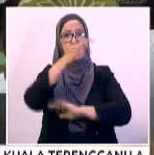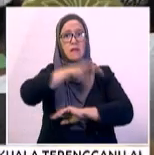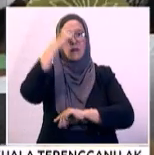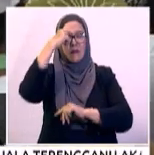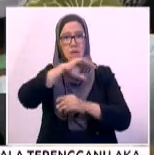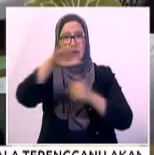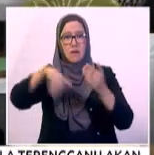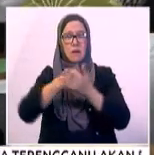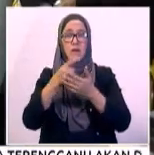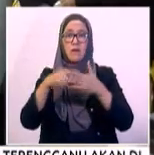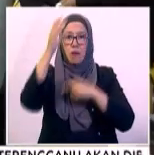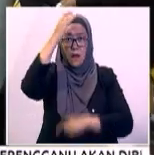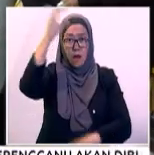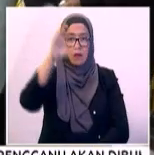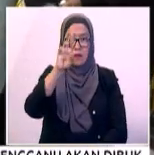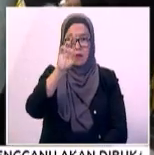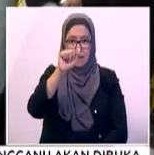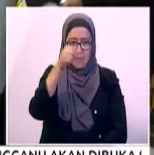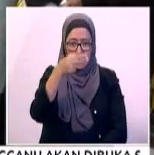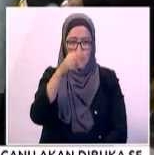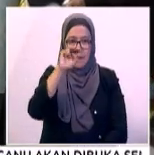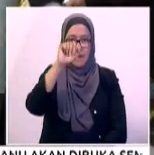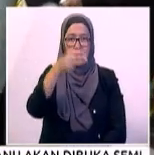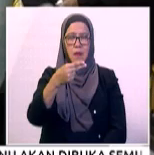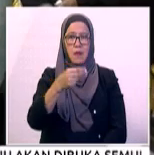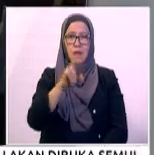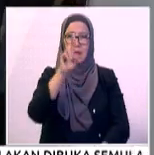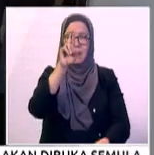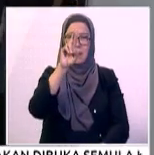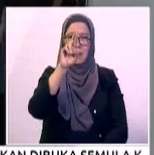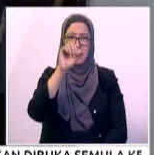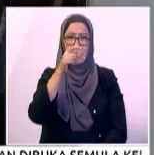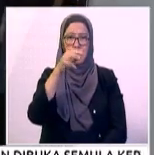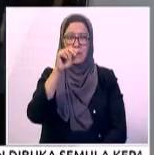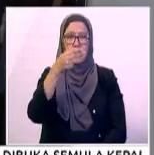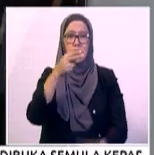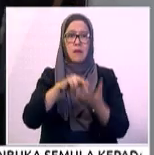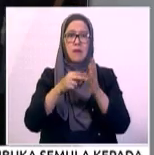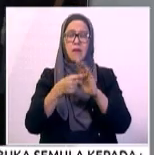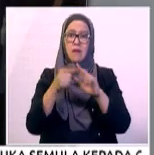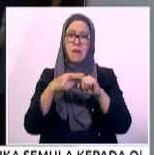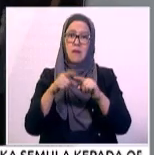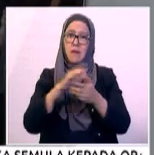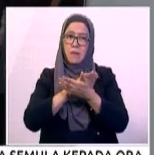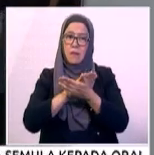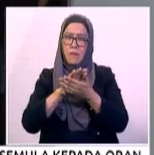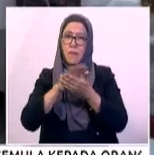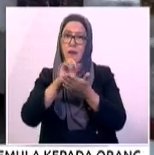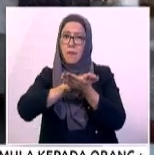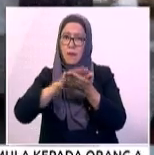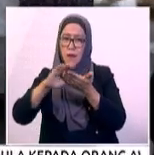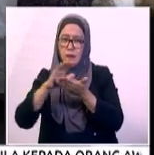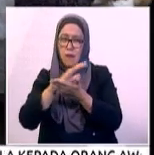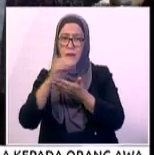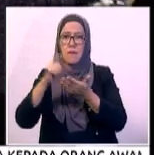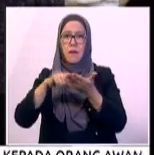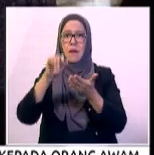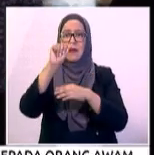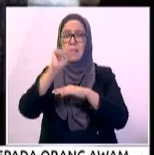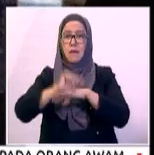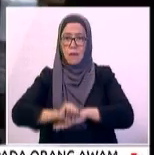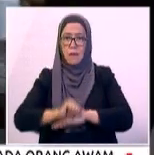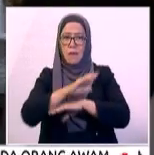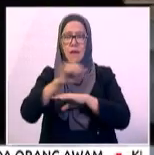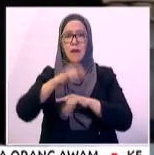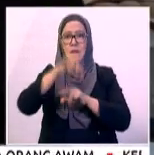mewakili ramah, A mewakili aman, H harmoni, M mesra, A alami dan H hormat. Kempen ini